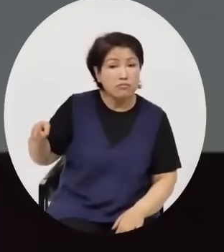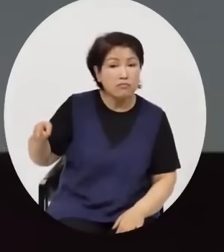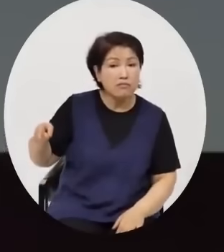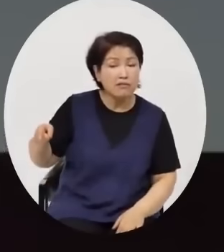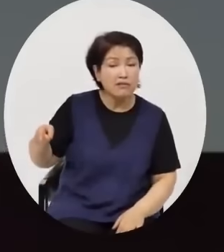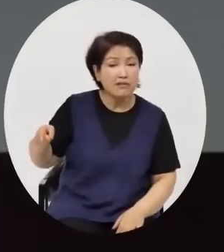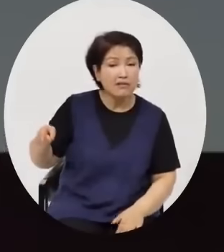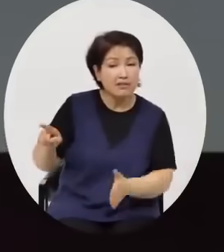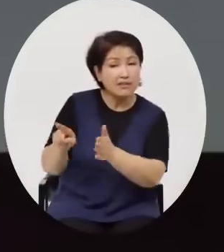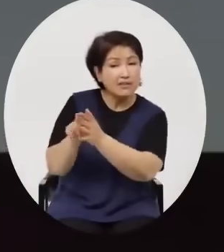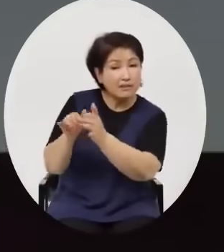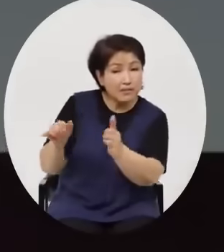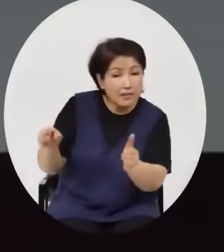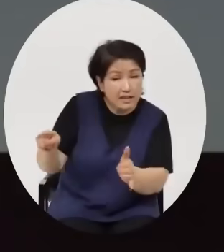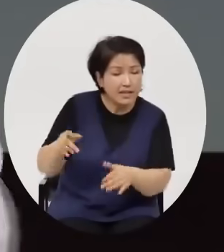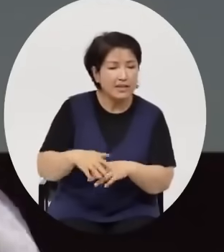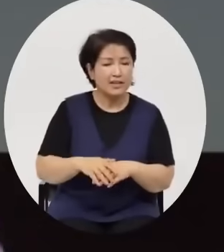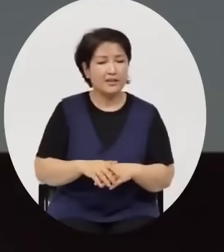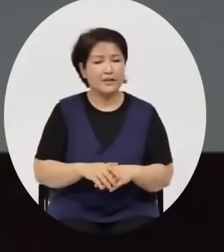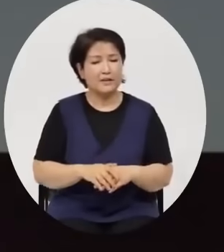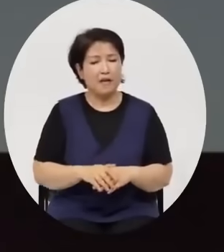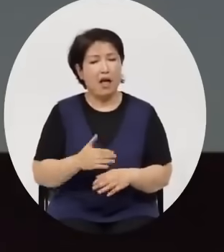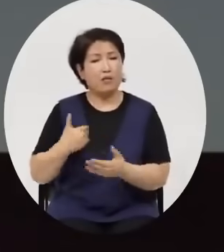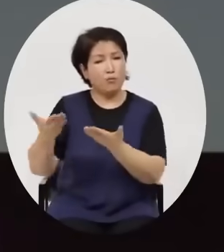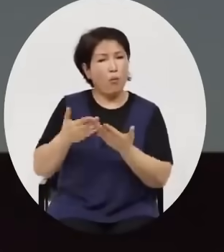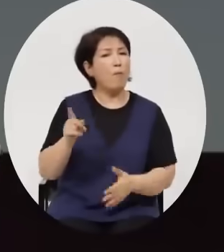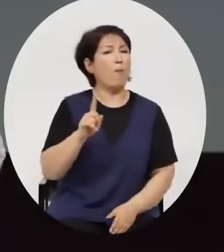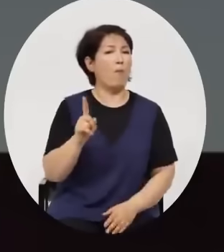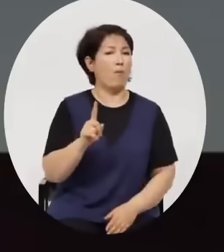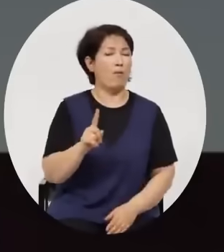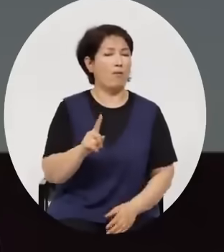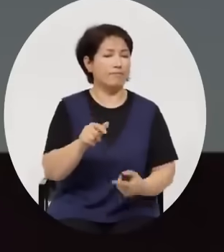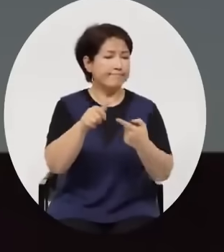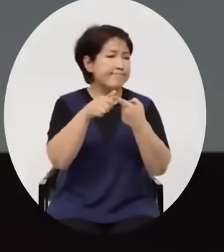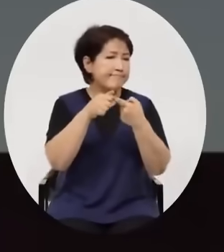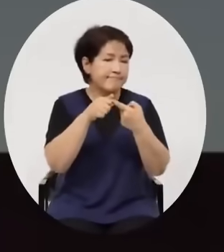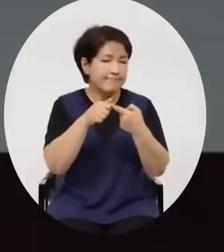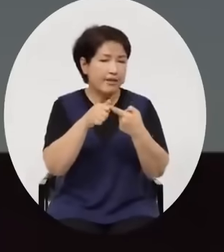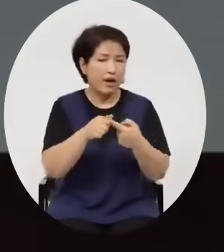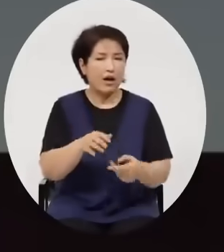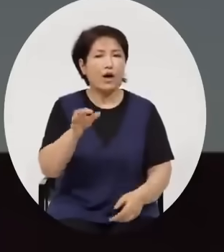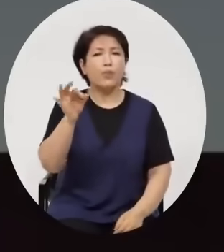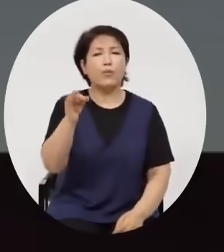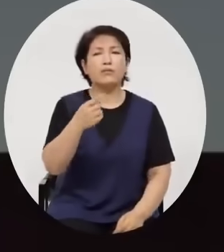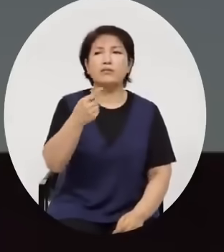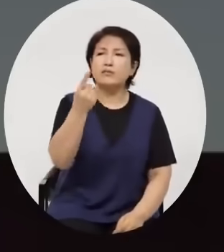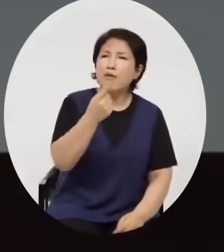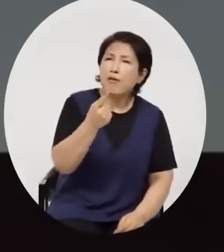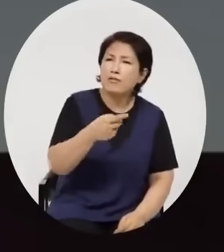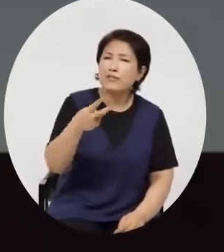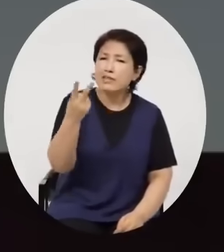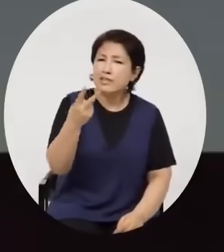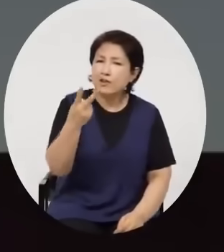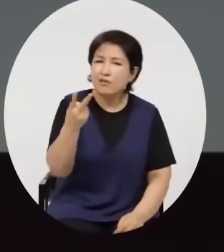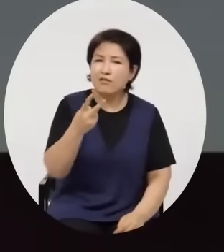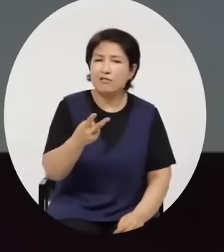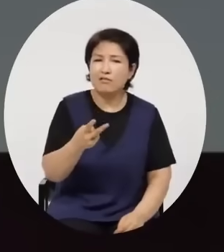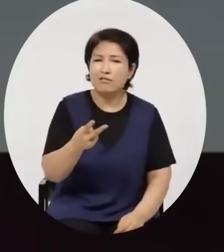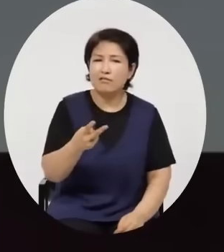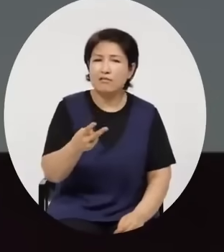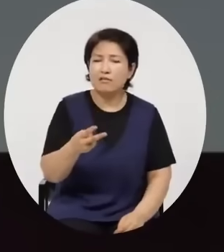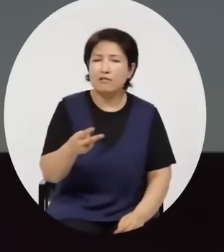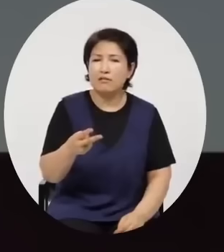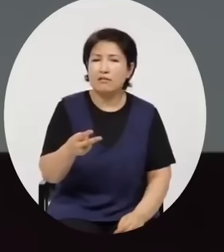게 뭐예요? 항상 두 가지예요. 내가 경험을 해보니 하나는 돈을 천 원이든 이천 원이든 자꾸